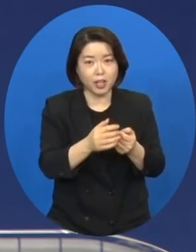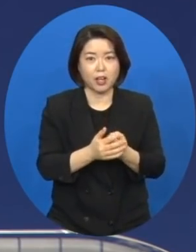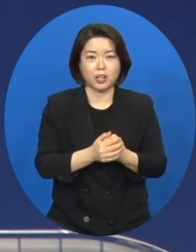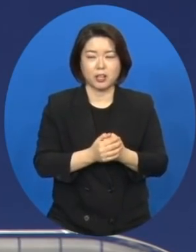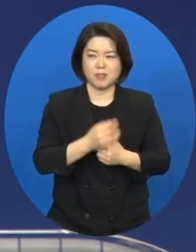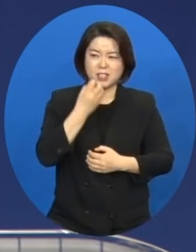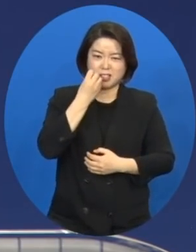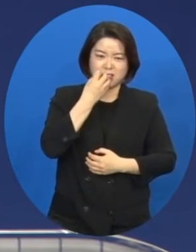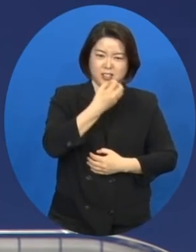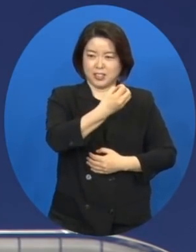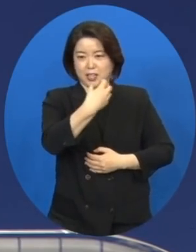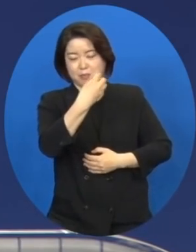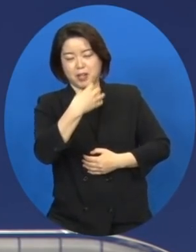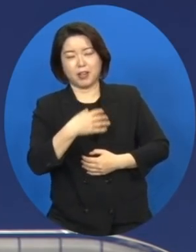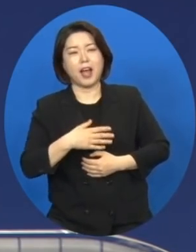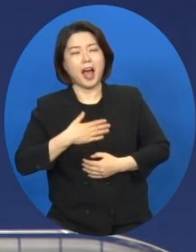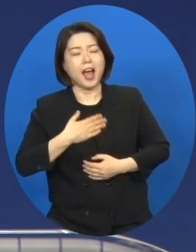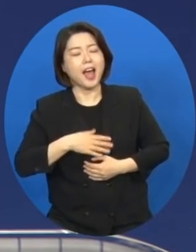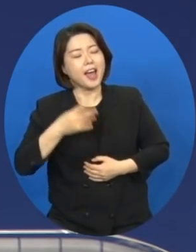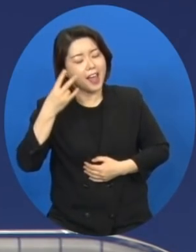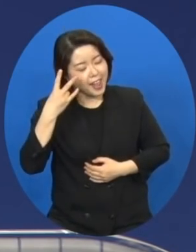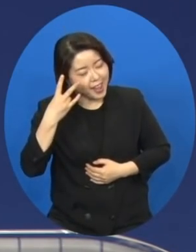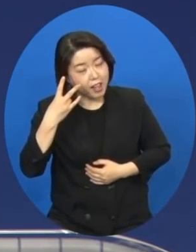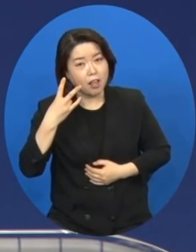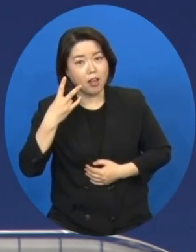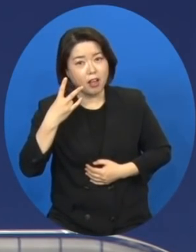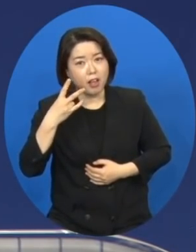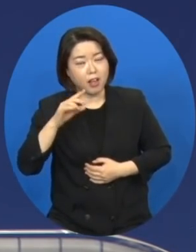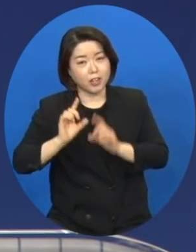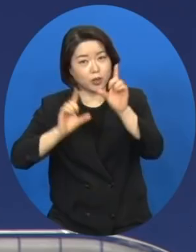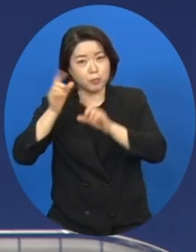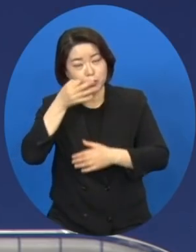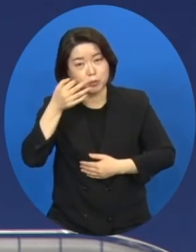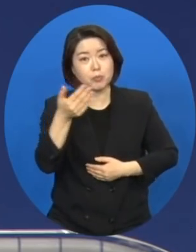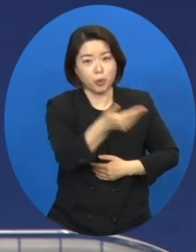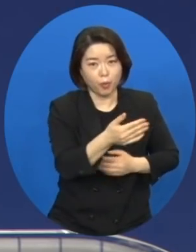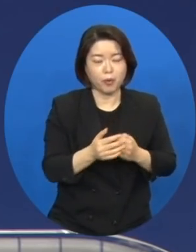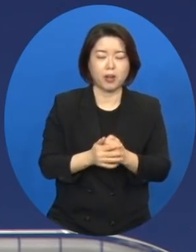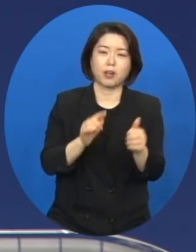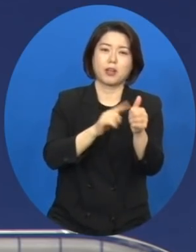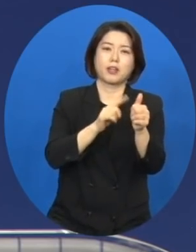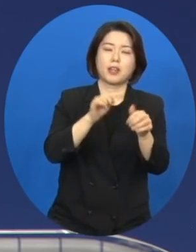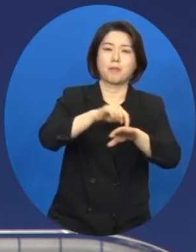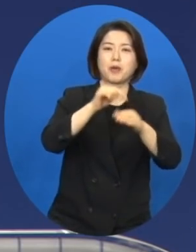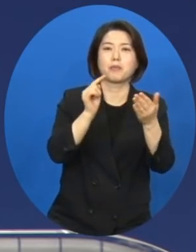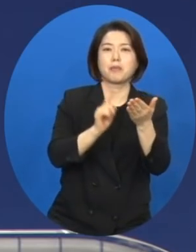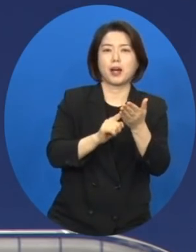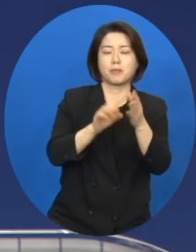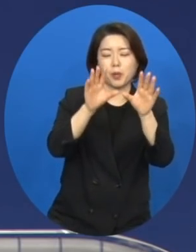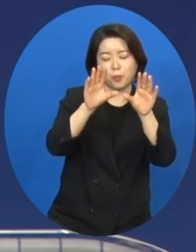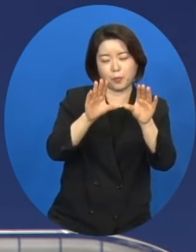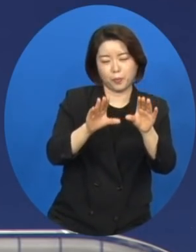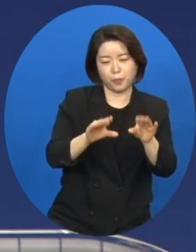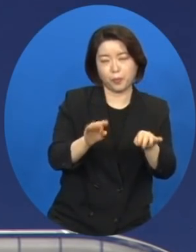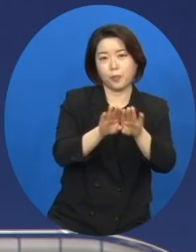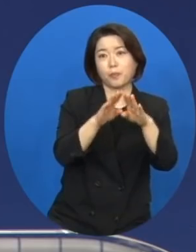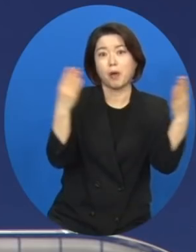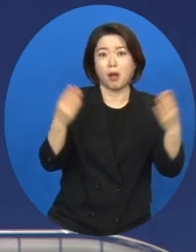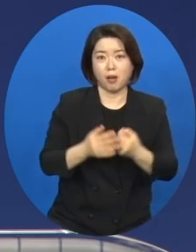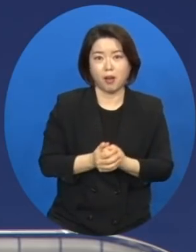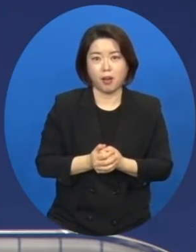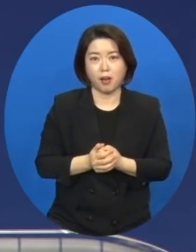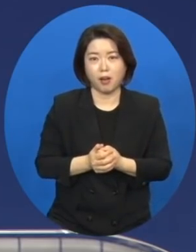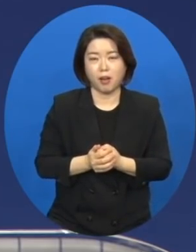얘기를 해도 그냥 네 남편님 이렇게 하니까 이 남편의 마음이 조금씩 조금씩 녹아지기 시작합니다. 그런데 몇 년 뒤에